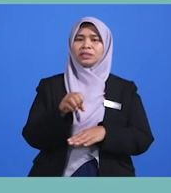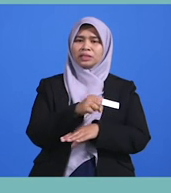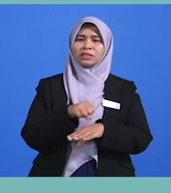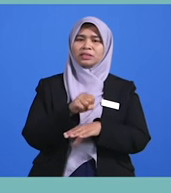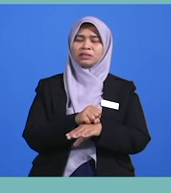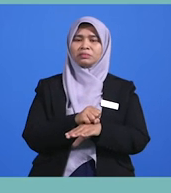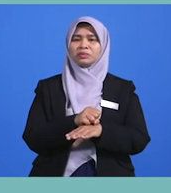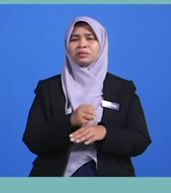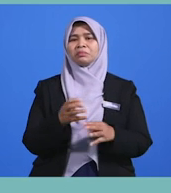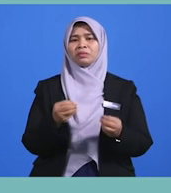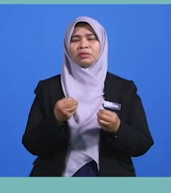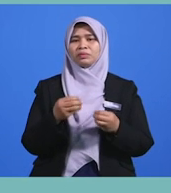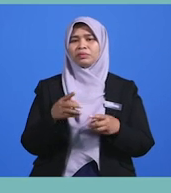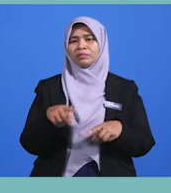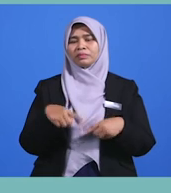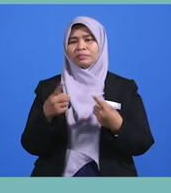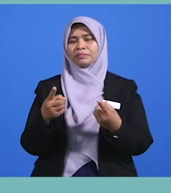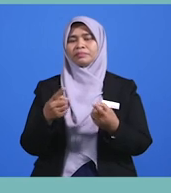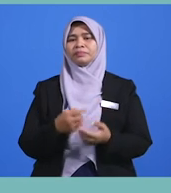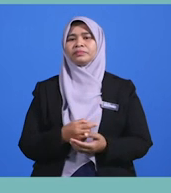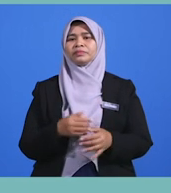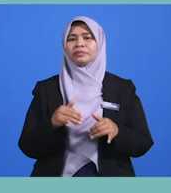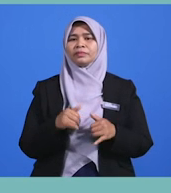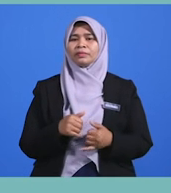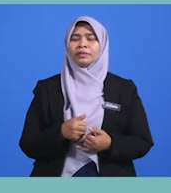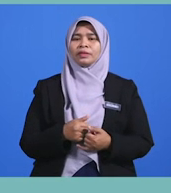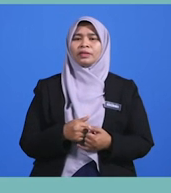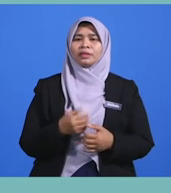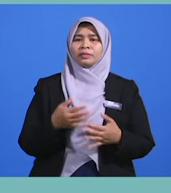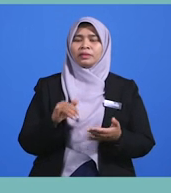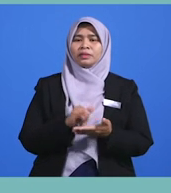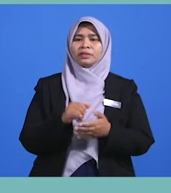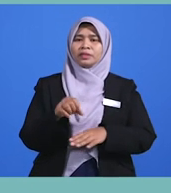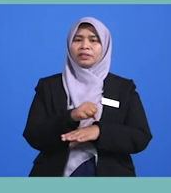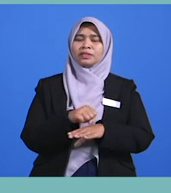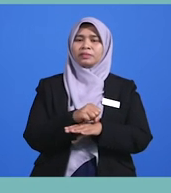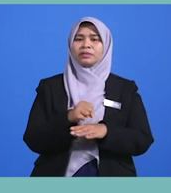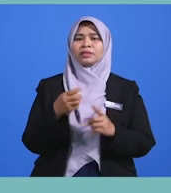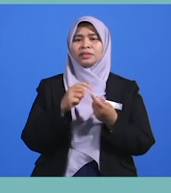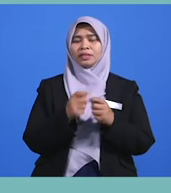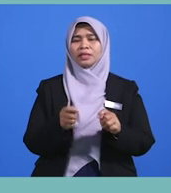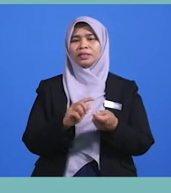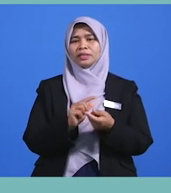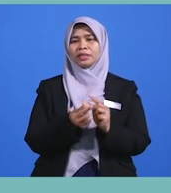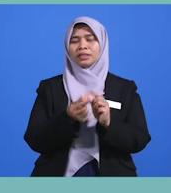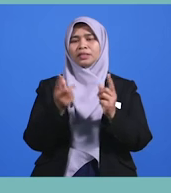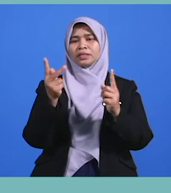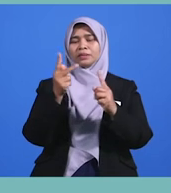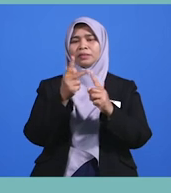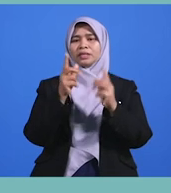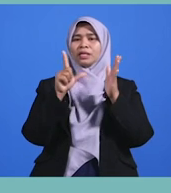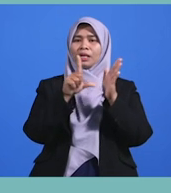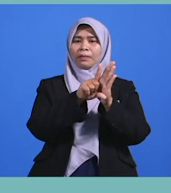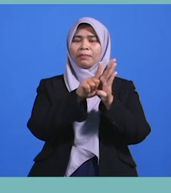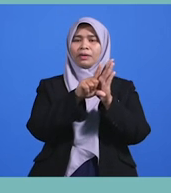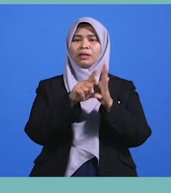tahun 1965. Lambang Singapura pada bahagian bawah Jatanegara telah digantikan kepada lambang bunga